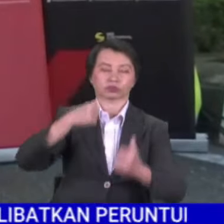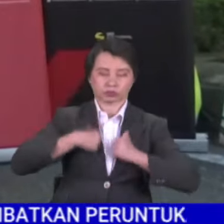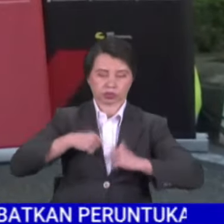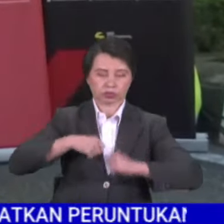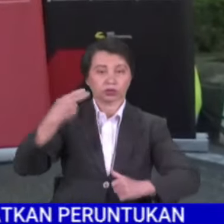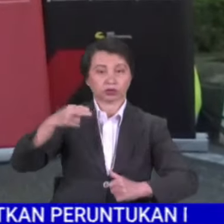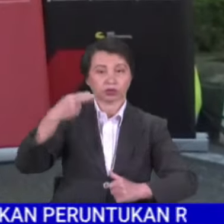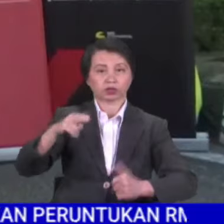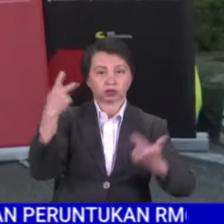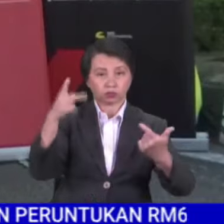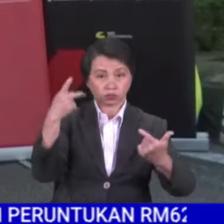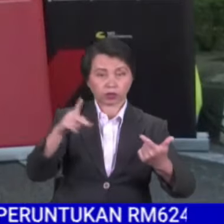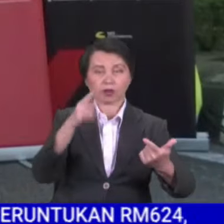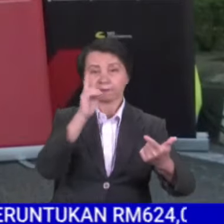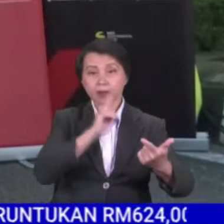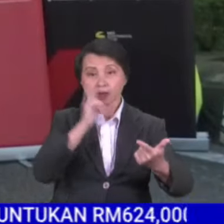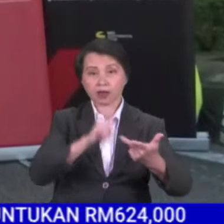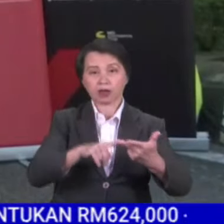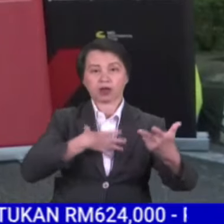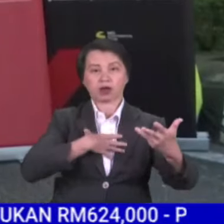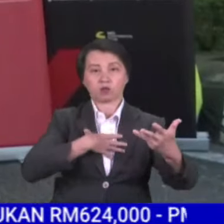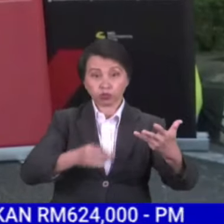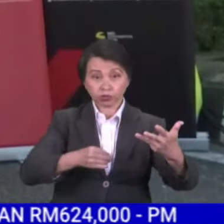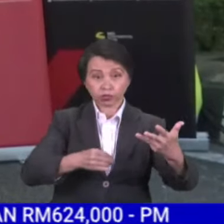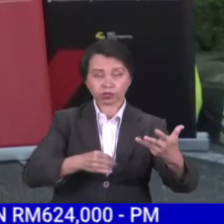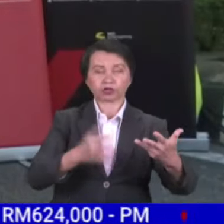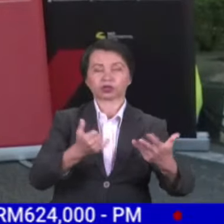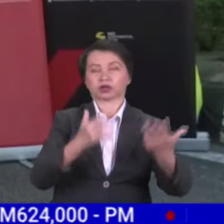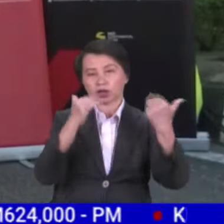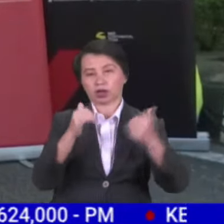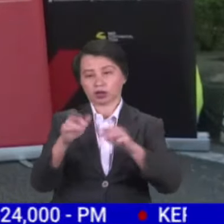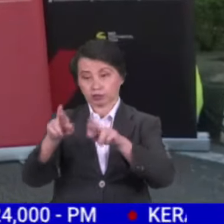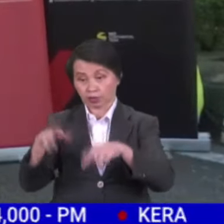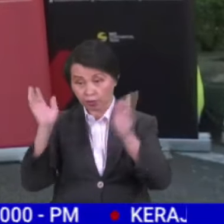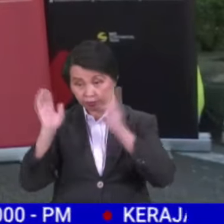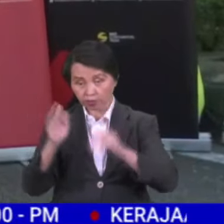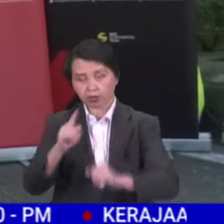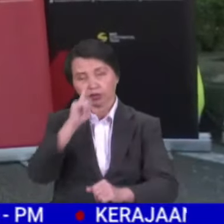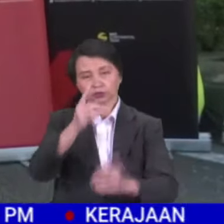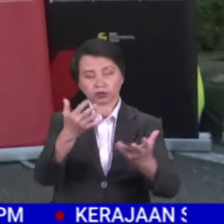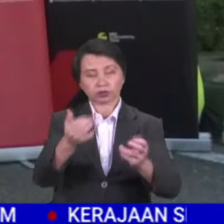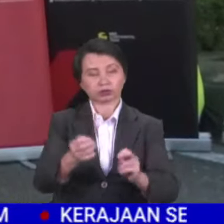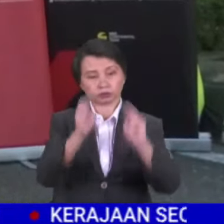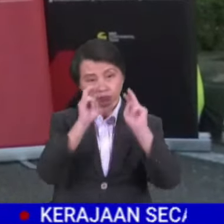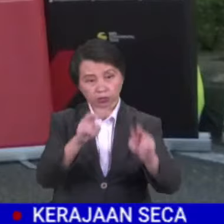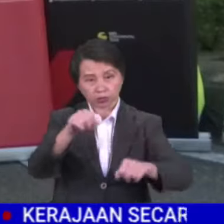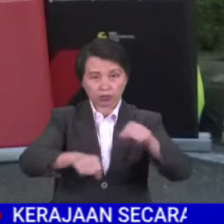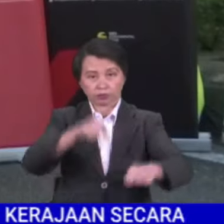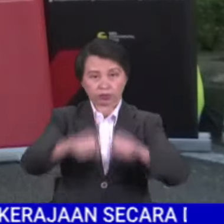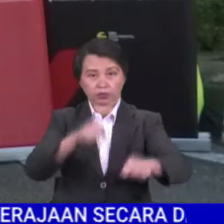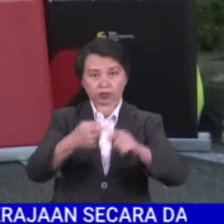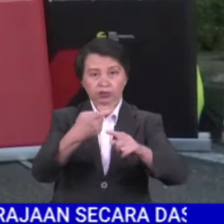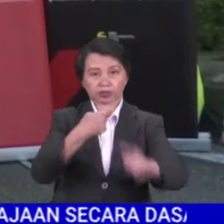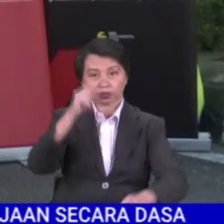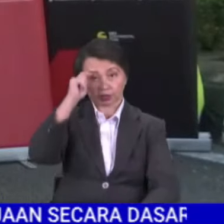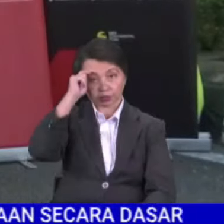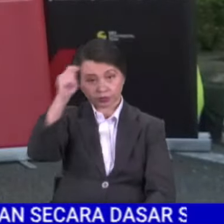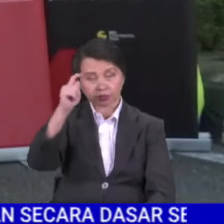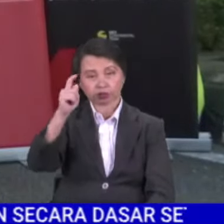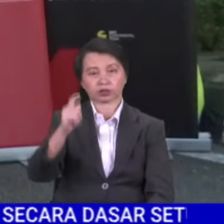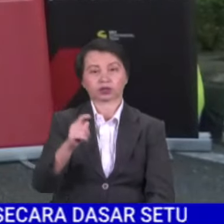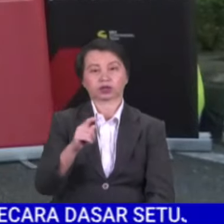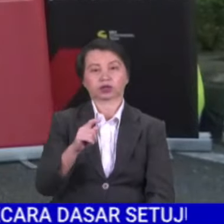hijau, jersi kuning, jersi merah dan jersi putih. Selain harapan utama rakyat Malaysia, sudah tentulah ingin melihat pelumba pasukan TSG Muhammad